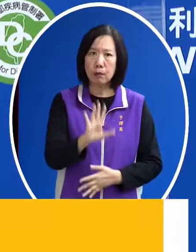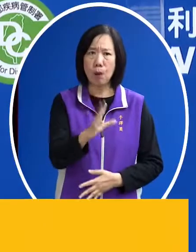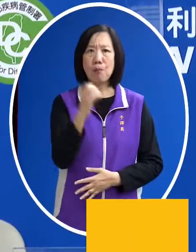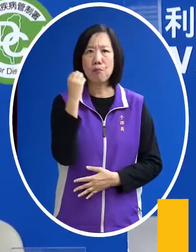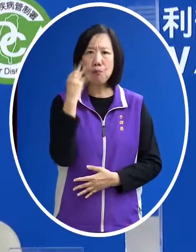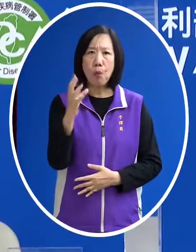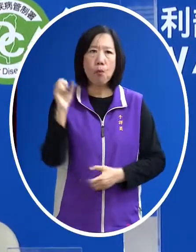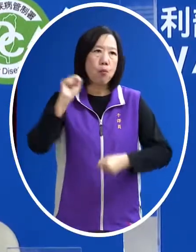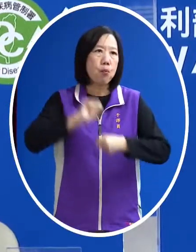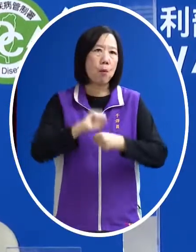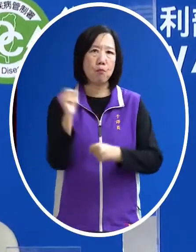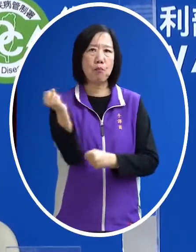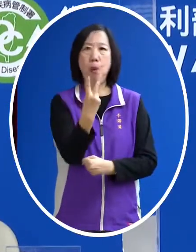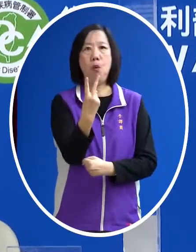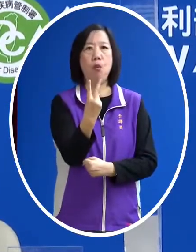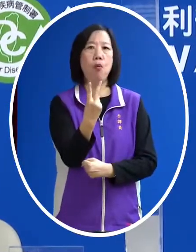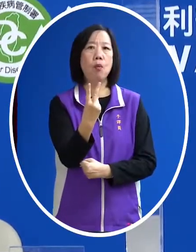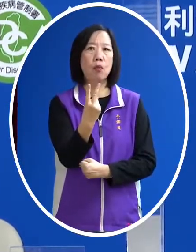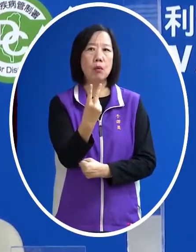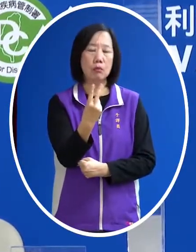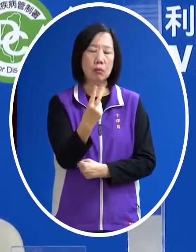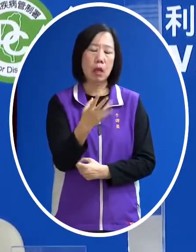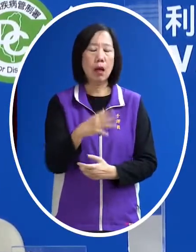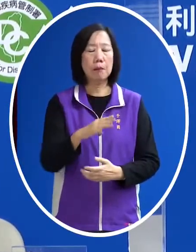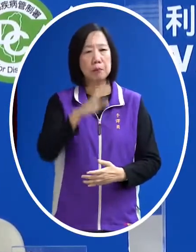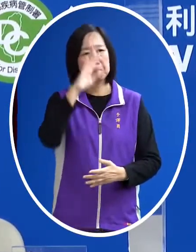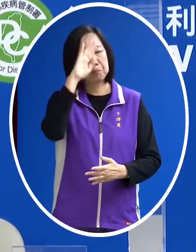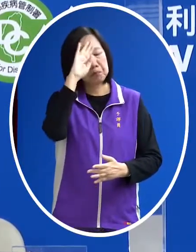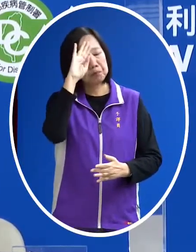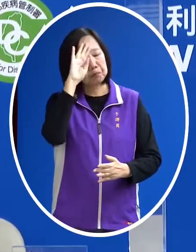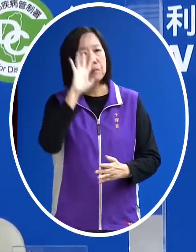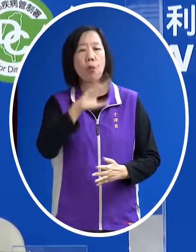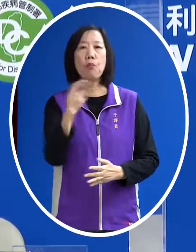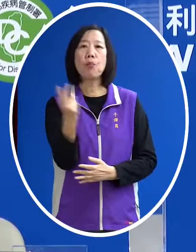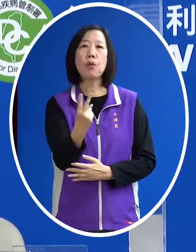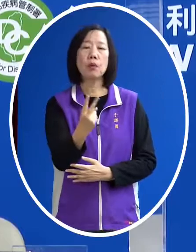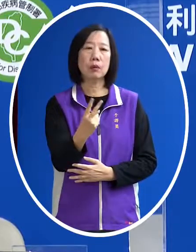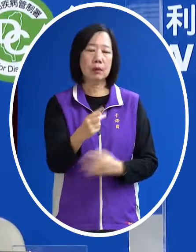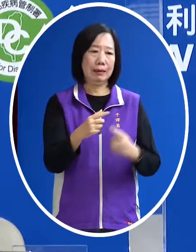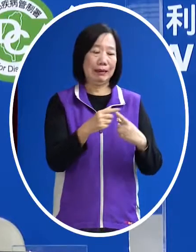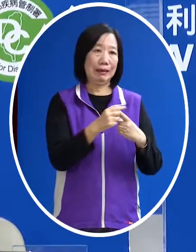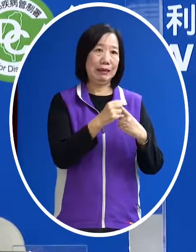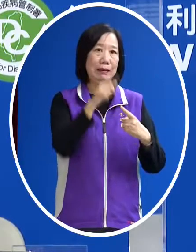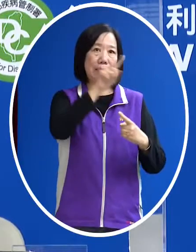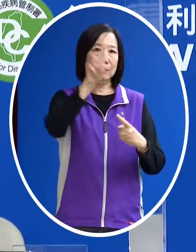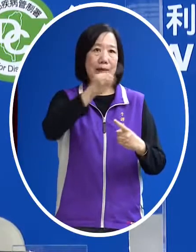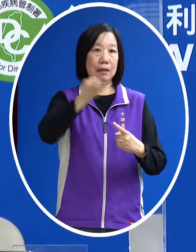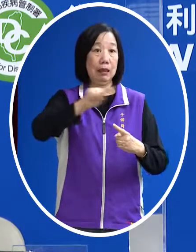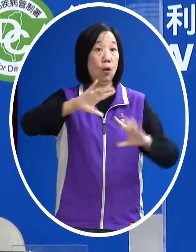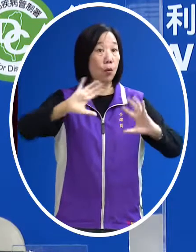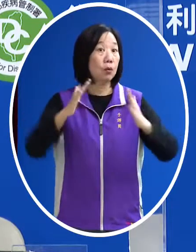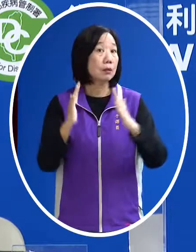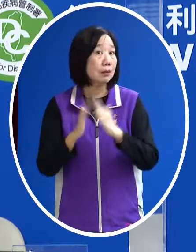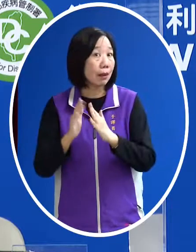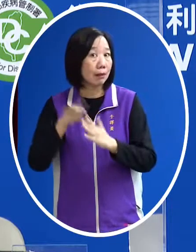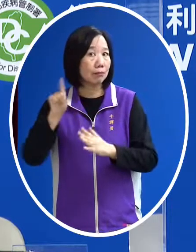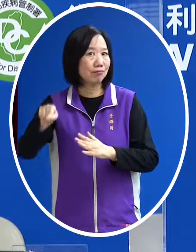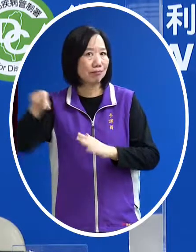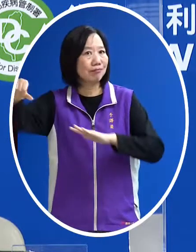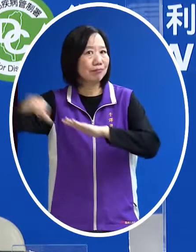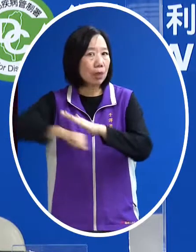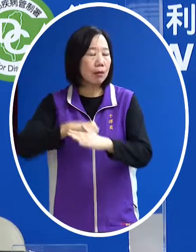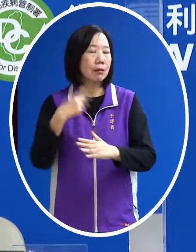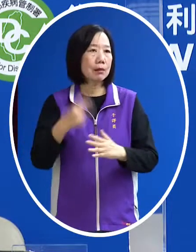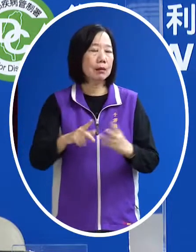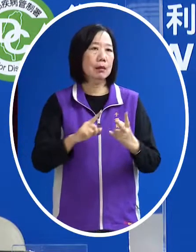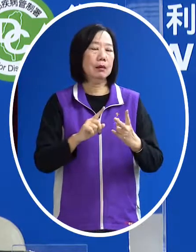新增了两例境外的 COVID-19 的病例是自这个奈及利亚及菲律宾入境那分别是